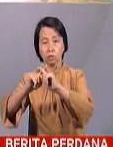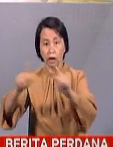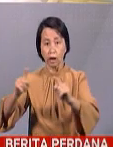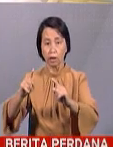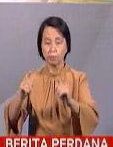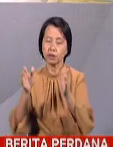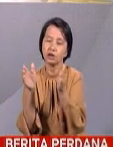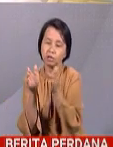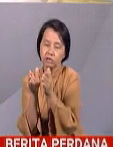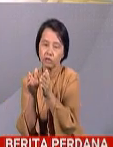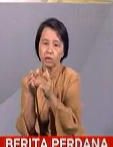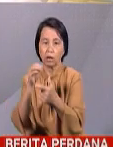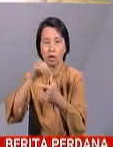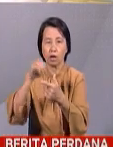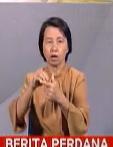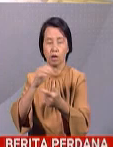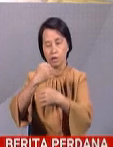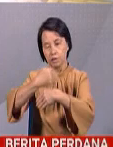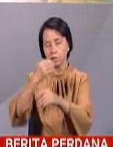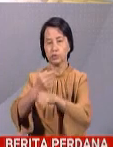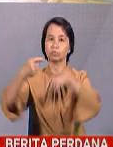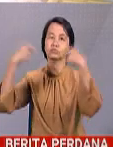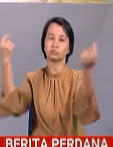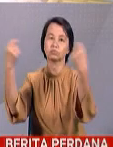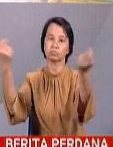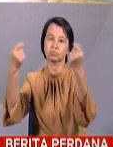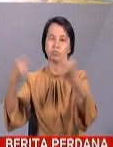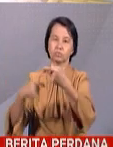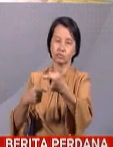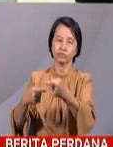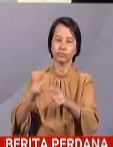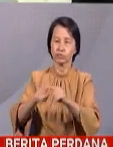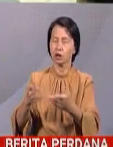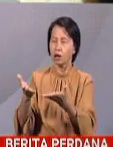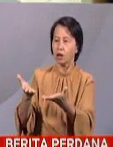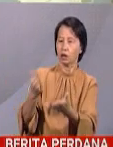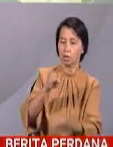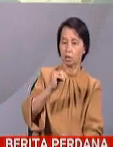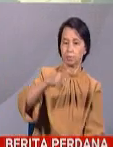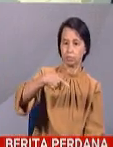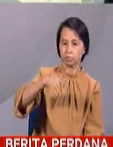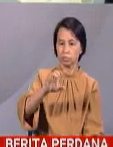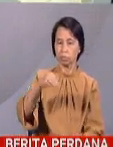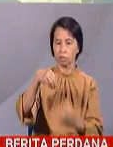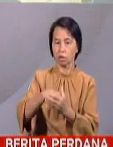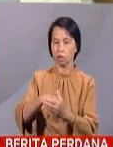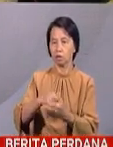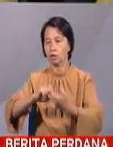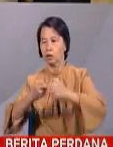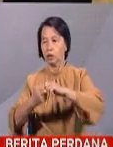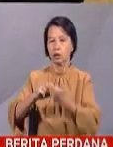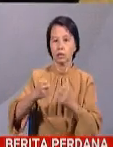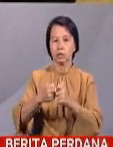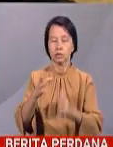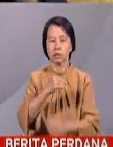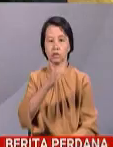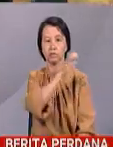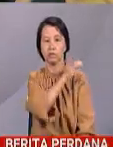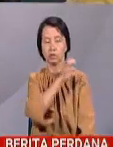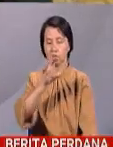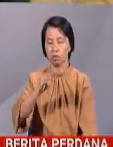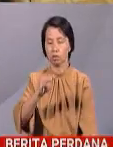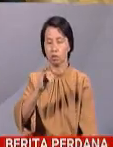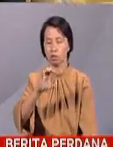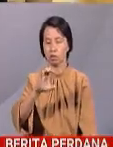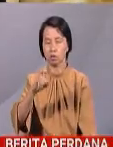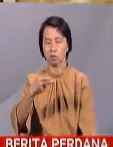pada skala kecil ataupun berbentuk karnival ia sekaligus mengheret MPC sekali lagi dalam Dilema sambil pengerusinya Michael